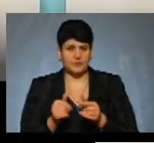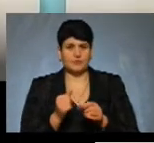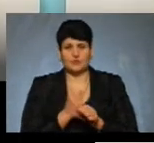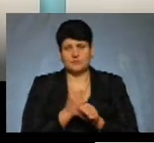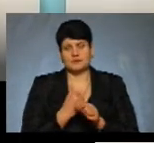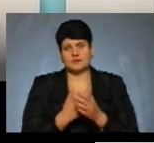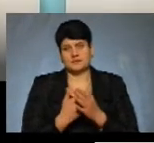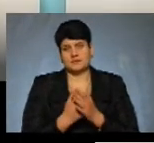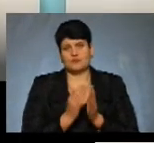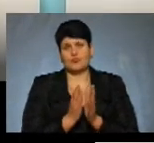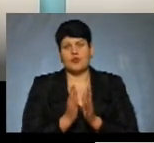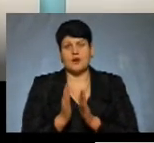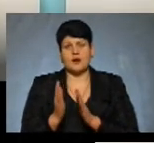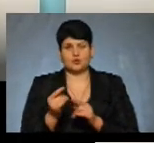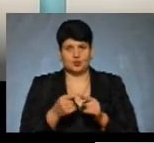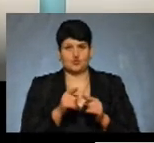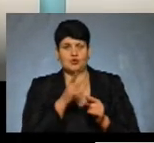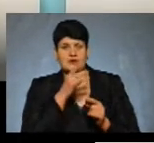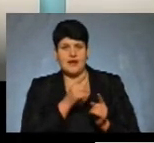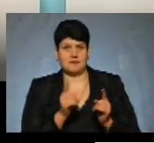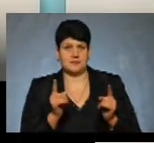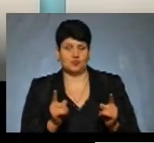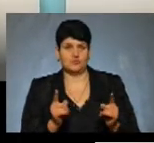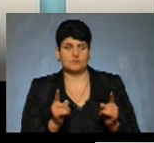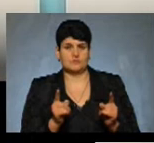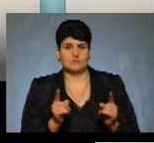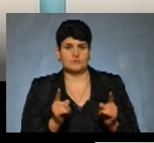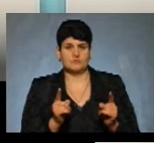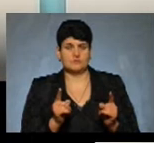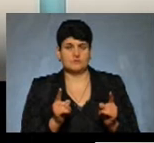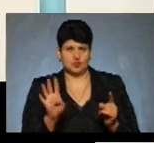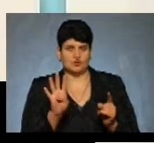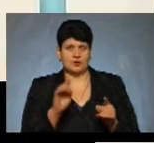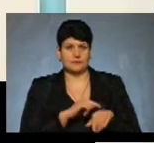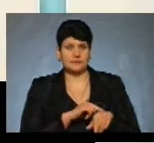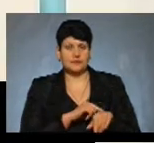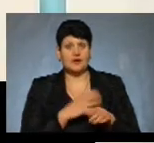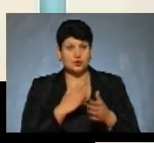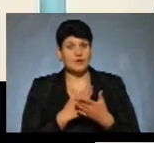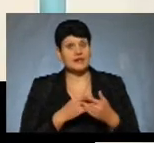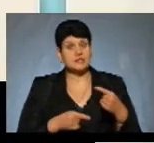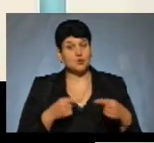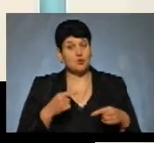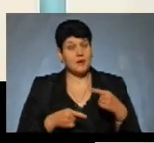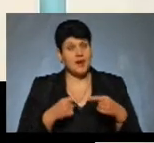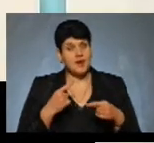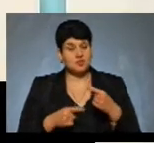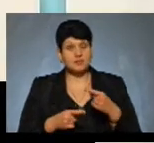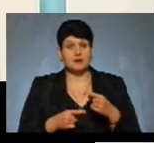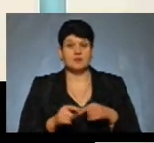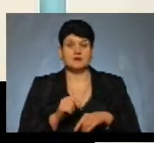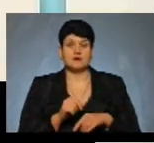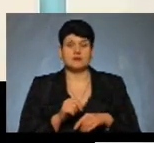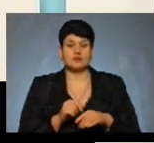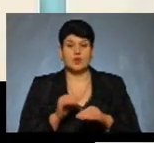порядку цього терміну часу. Якщо, звичайно, є суперечення щодо митної вартості, і